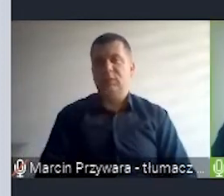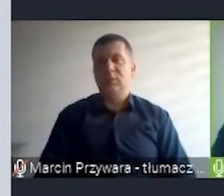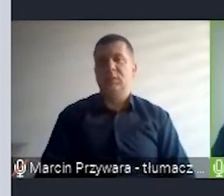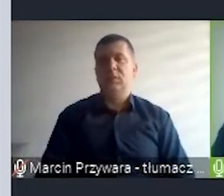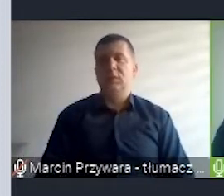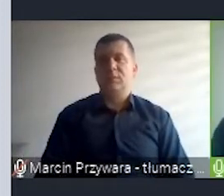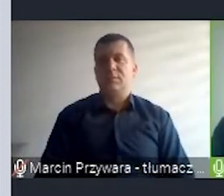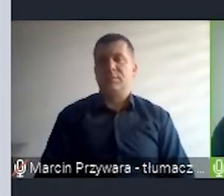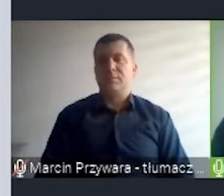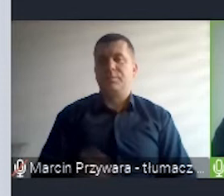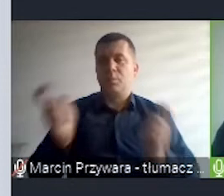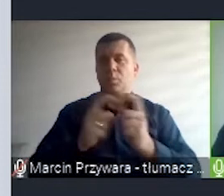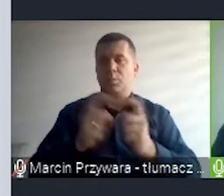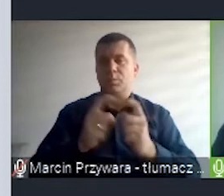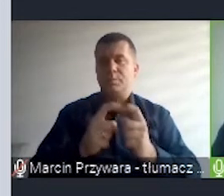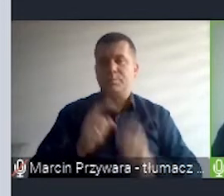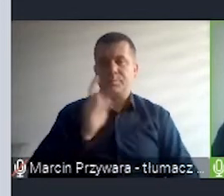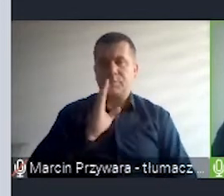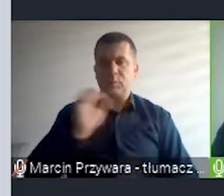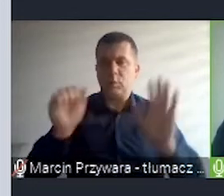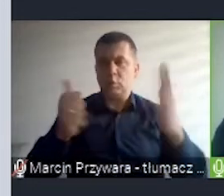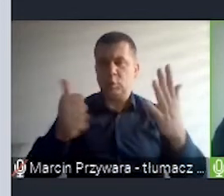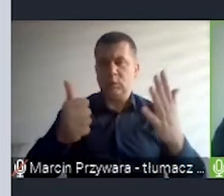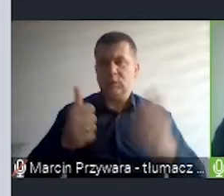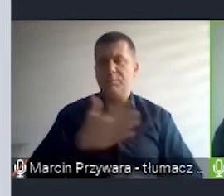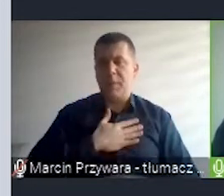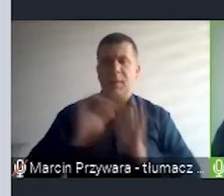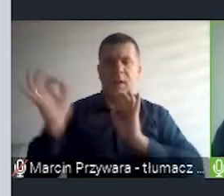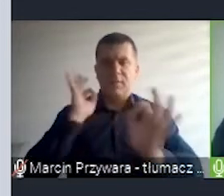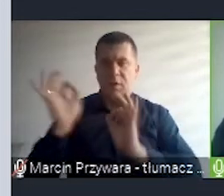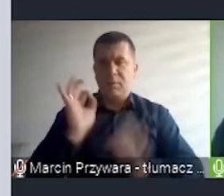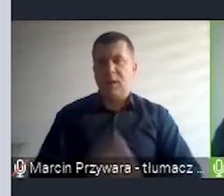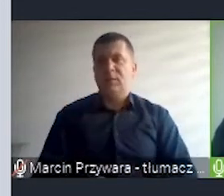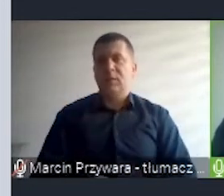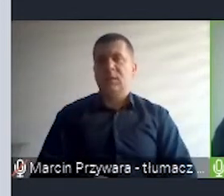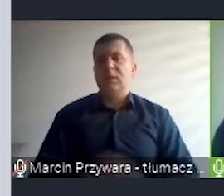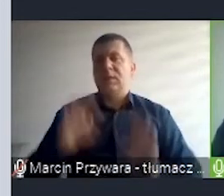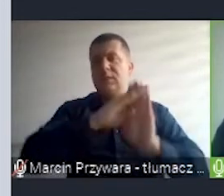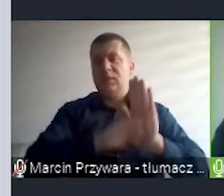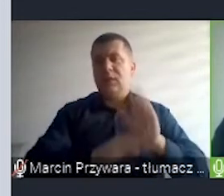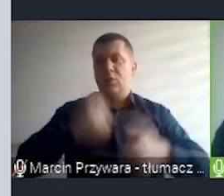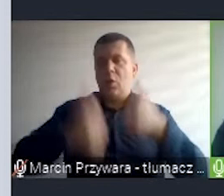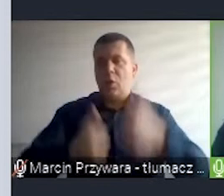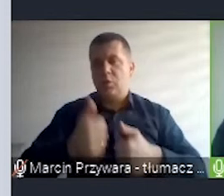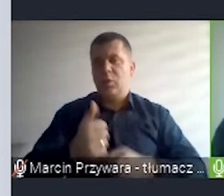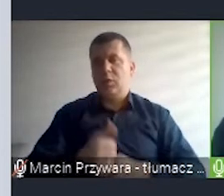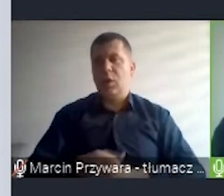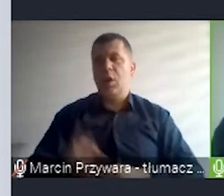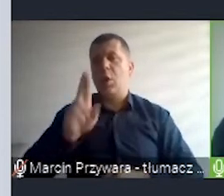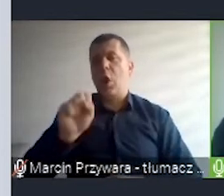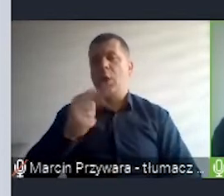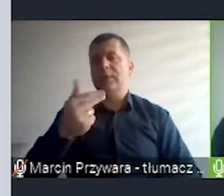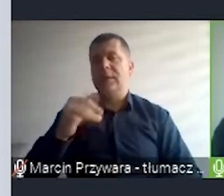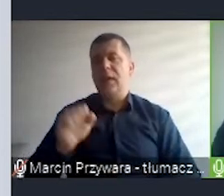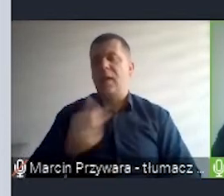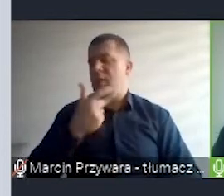6.5 w punkcie bodajże 6 mamy informację, że zasady konkurencyjności i rozeznania